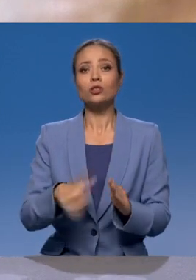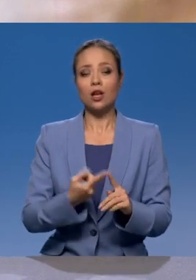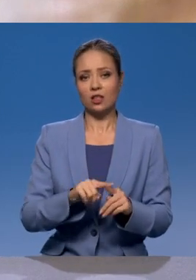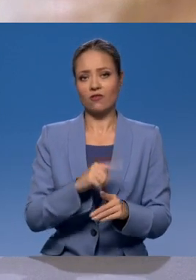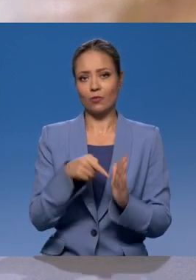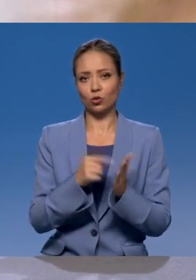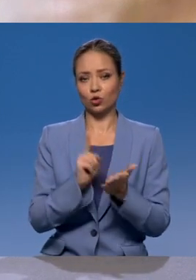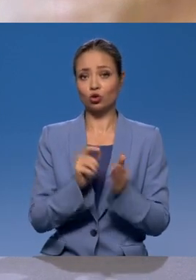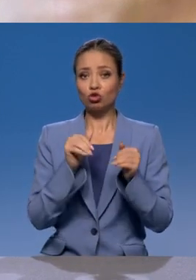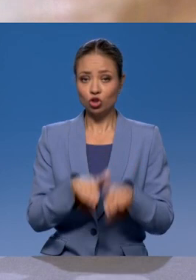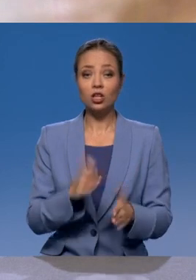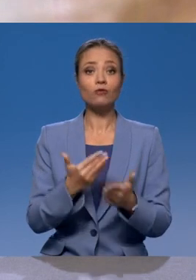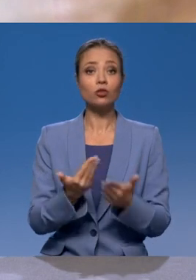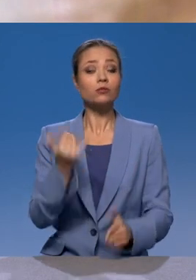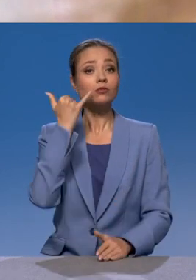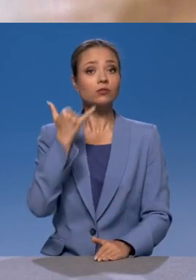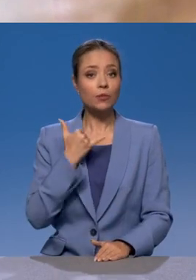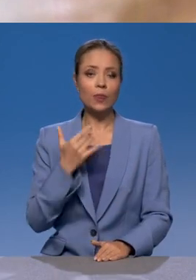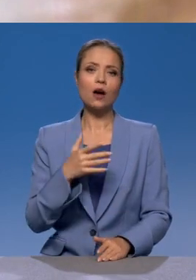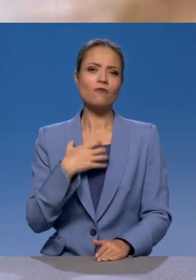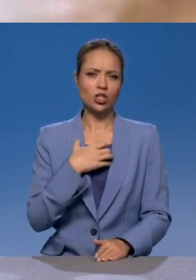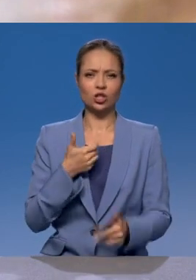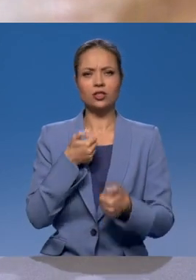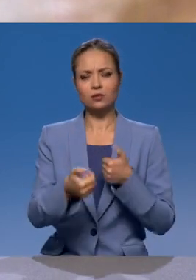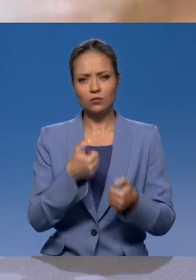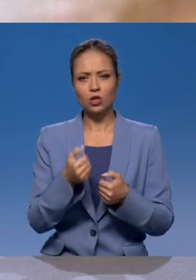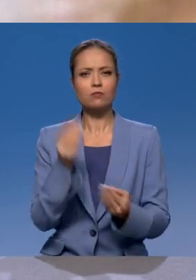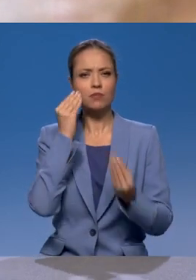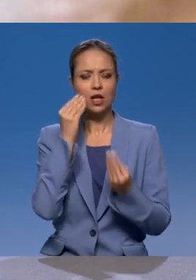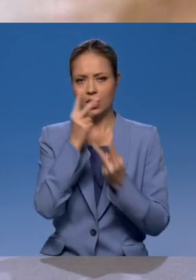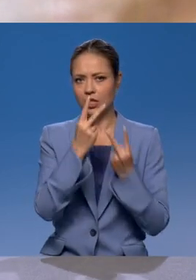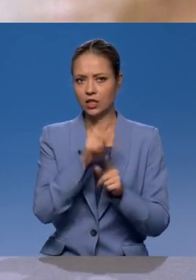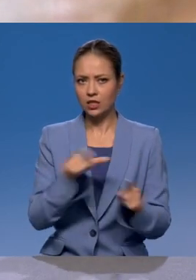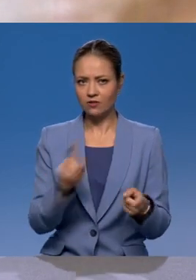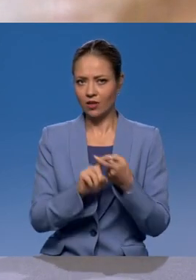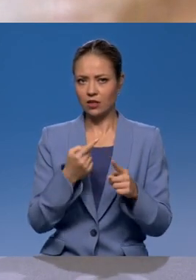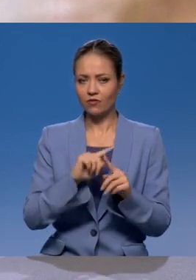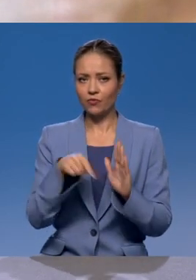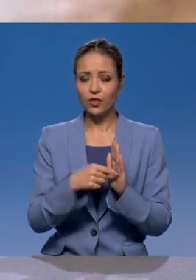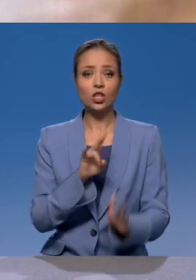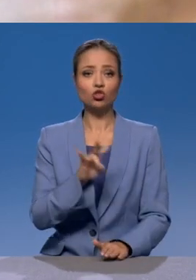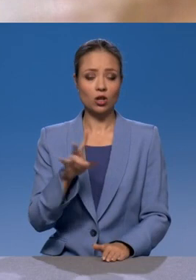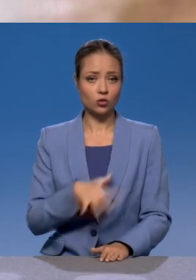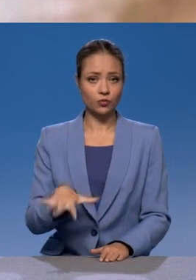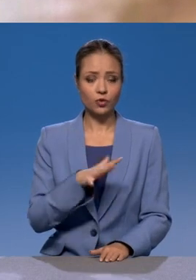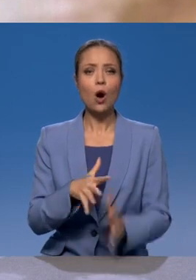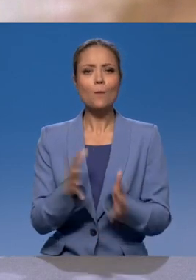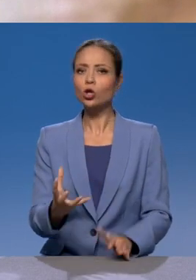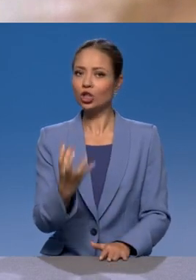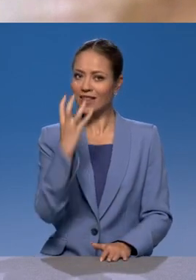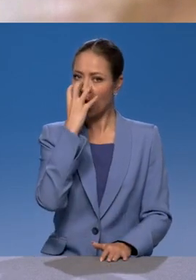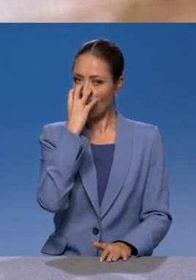минутку. Вот важные сообщения, уже мнения телезрителей поступают по данному вопросу. В Нижегородской области больше намордников